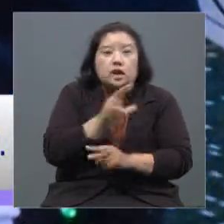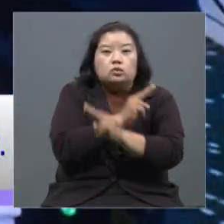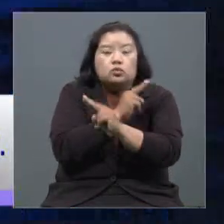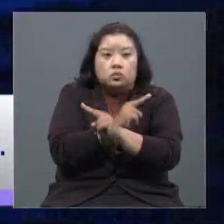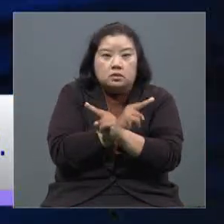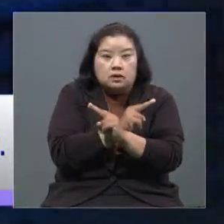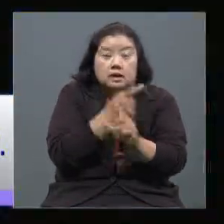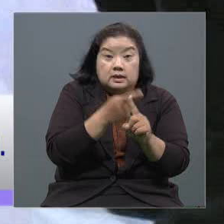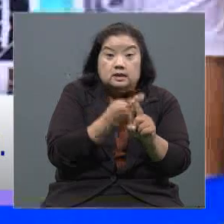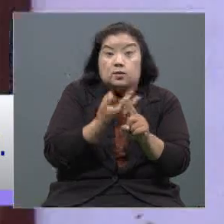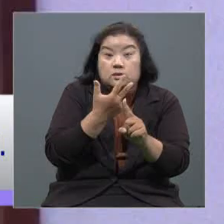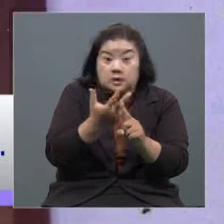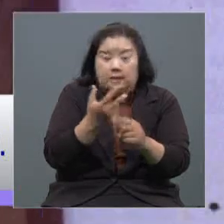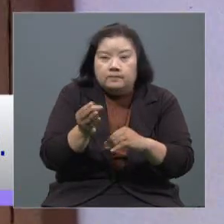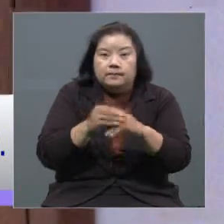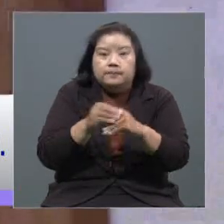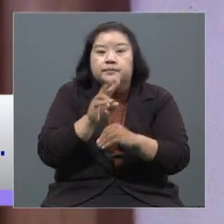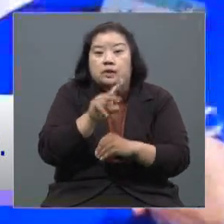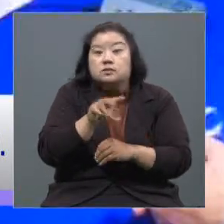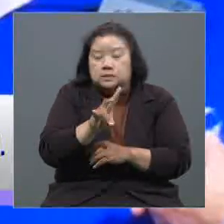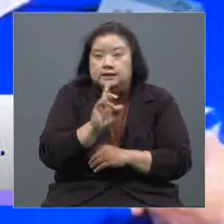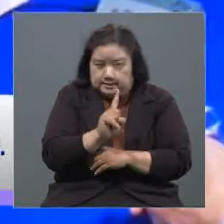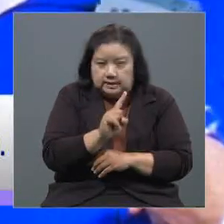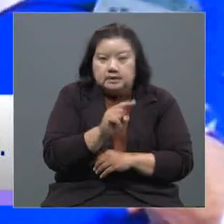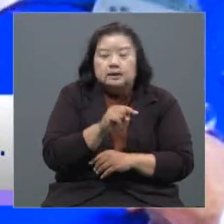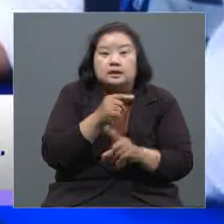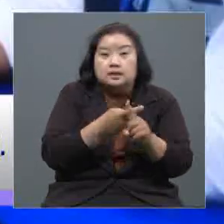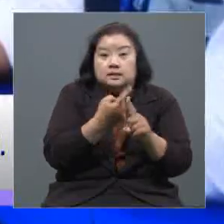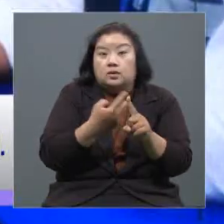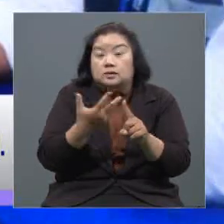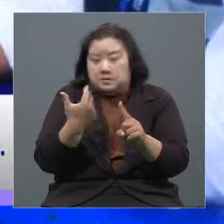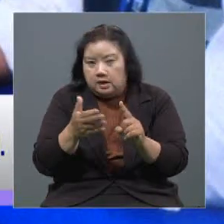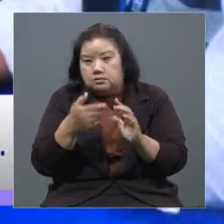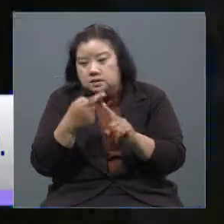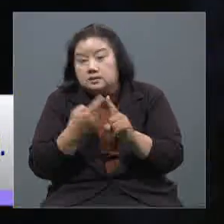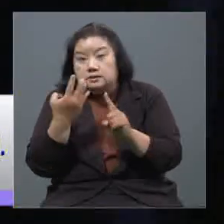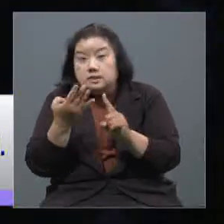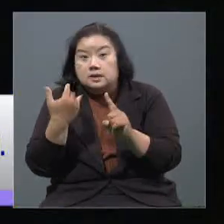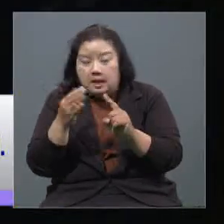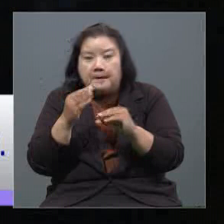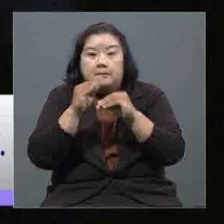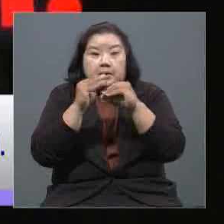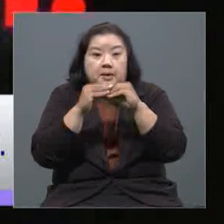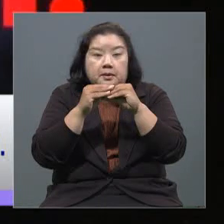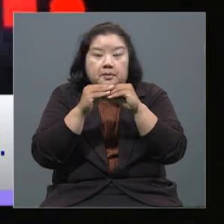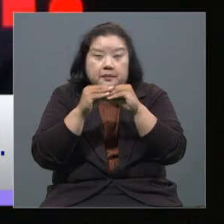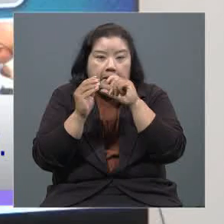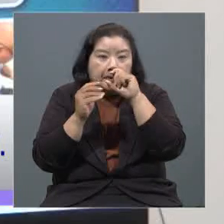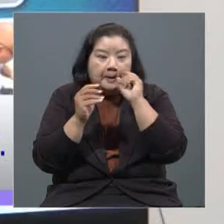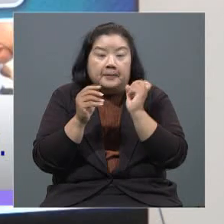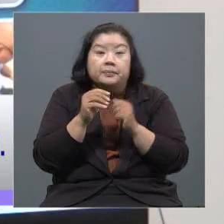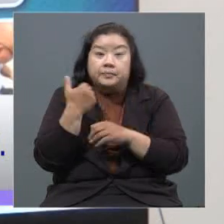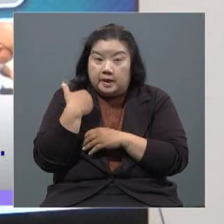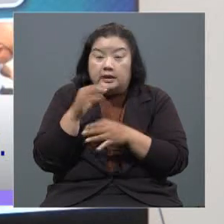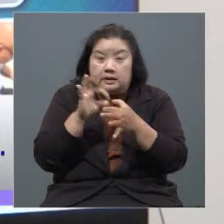มกราคมถึงมีนาคมคือมกราคมถึงมีนาคมเนี่ยนะฮะจำนวนนึงแต่พอมาเมษายนปุ๊บกระโดดขึ้นมาเกือบจะ 3เท่าตัวพนาน